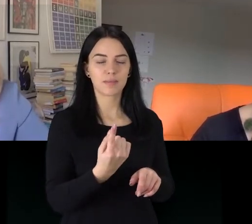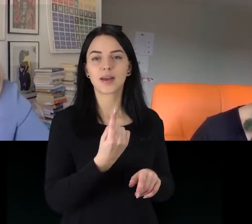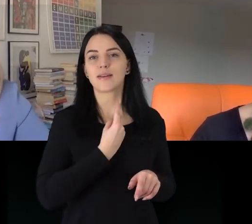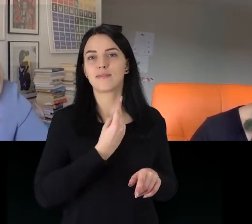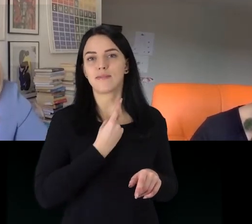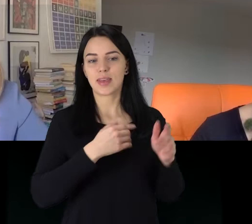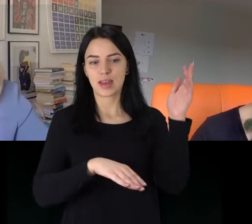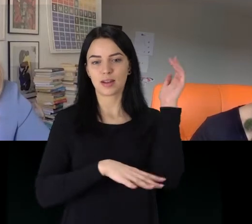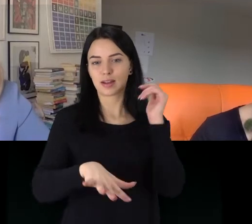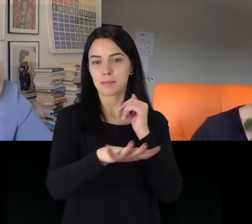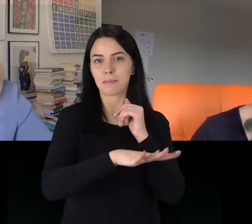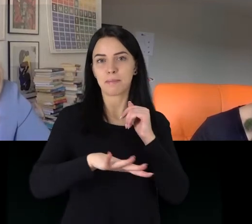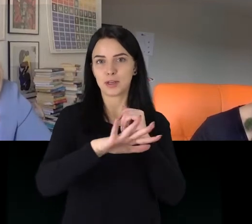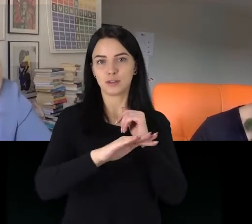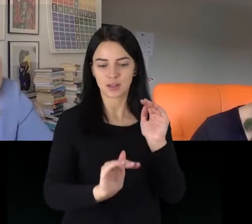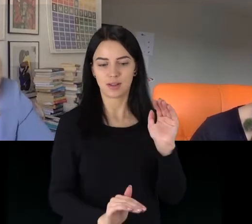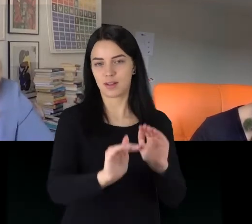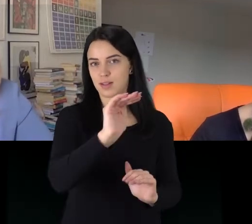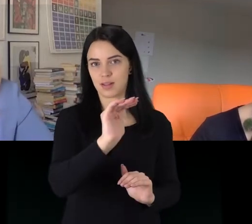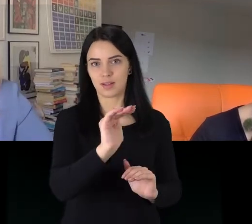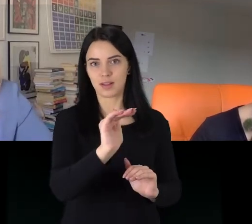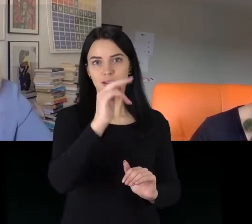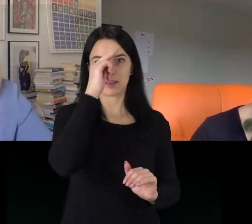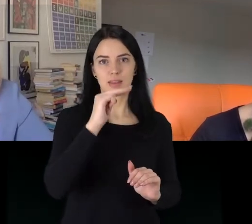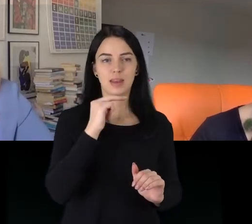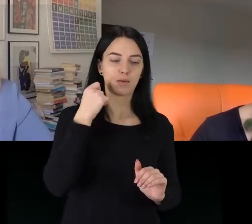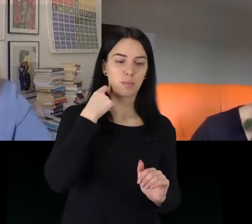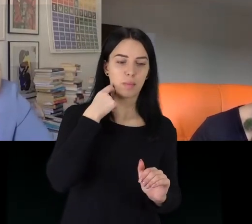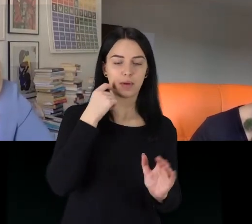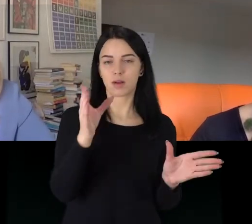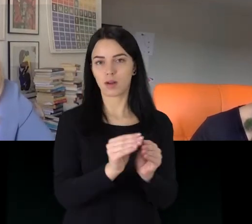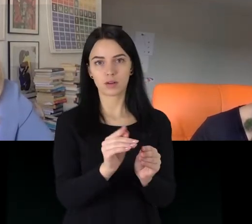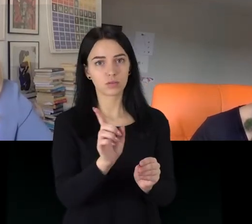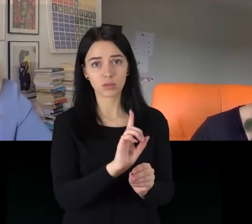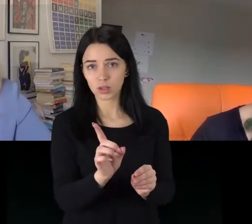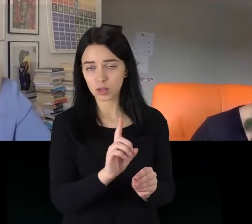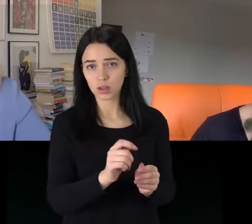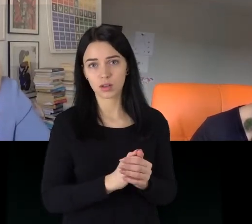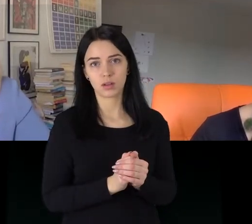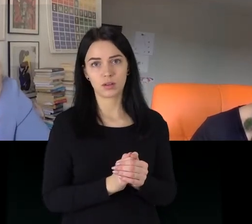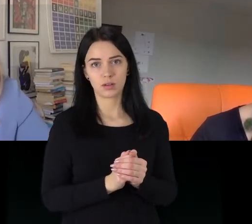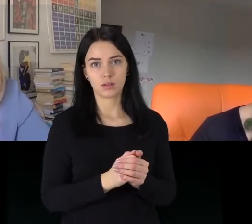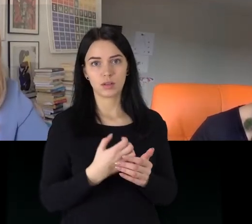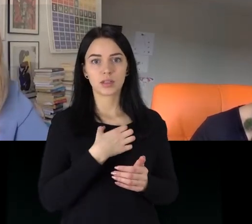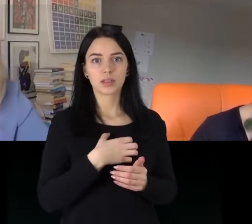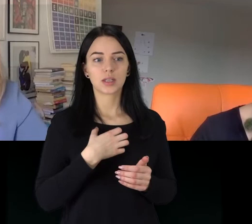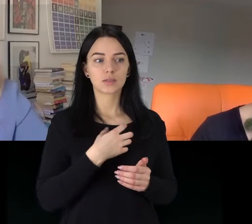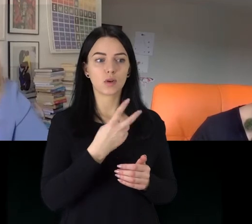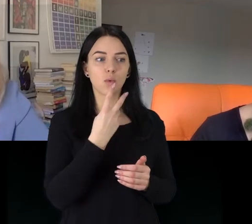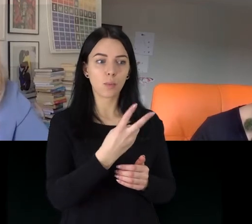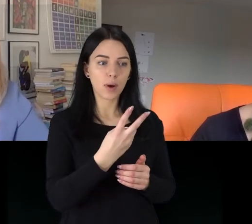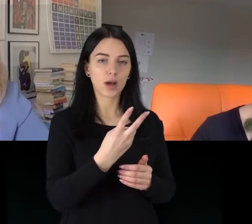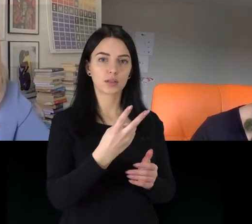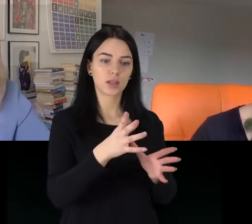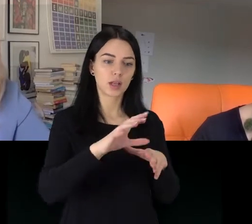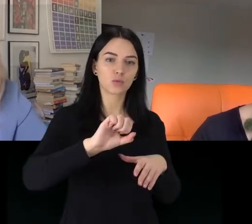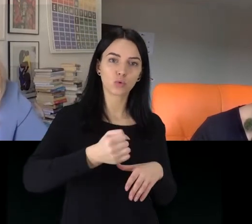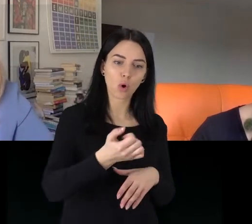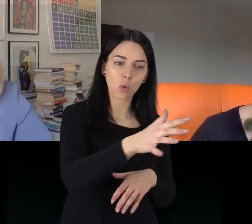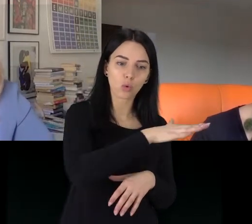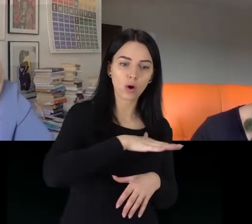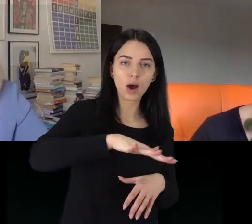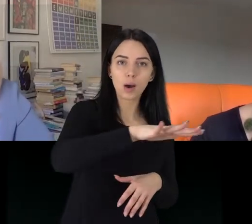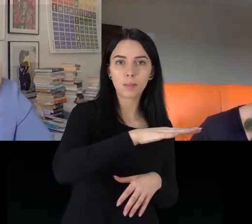tuo geriančiu tėvu arba mama. Dėl to aš ir pradžioje sakiau, atkreiptim dėmesį tai, kas yra mūsų giminių rate, draugų rate, kaip tie